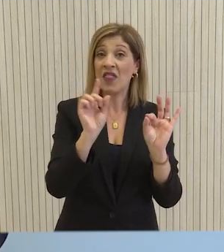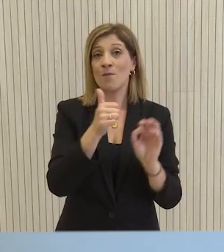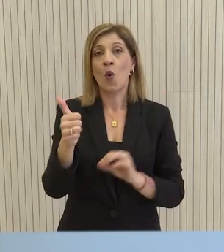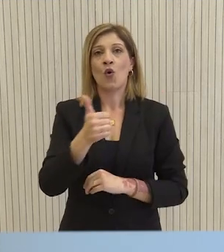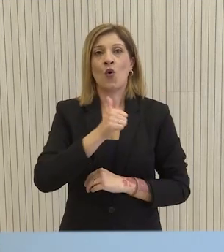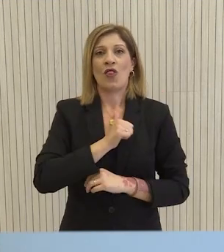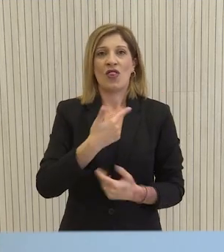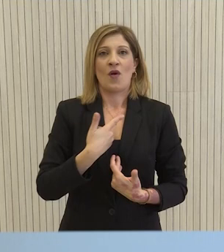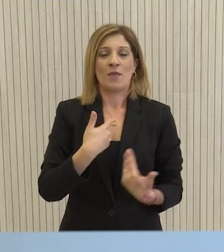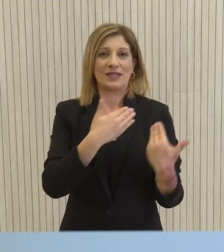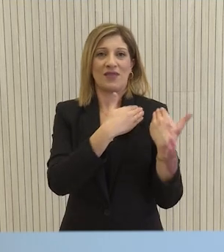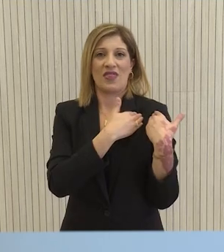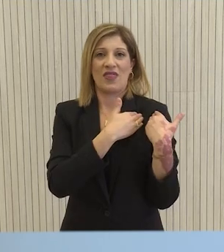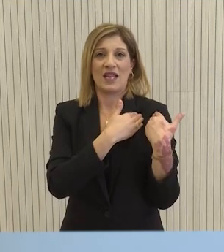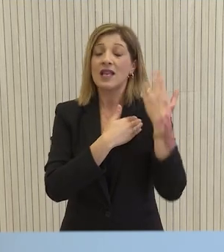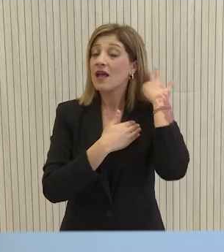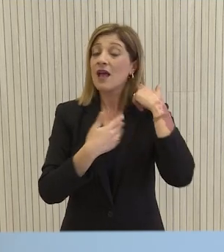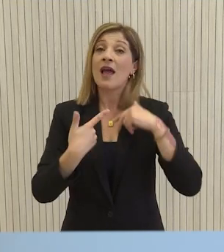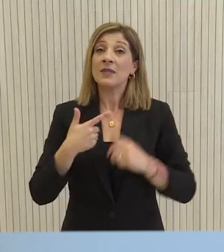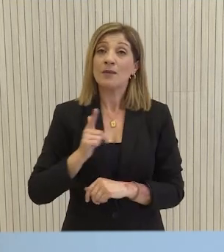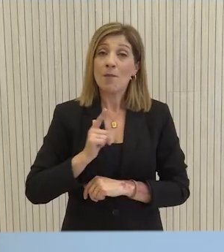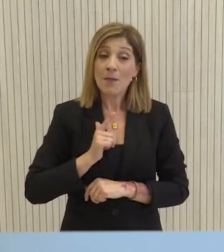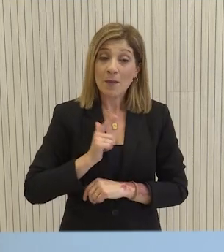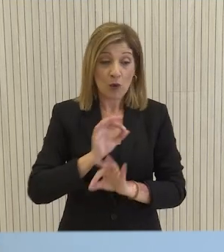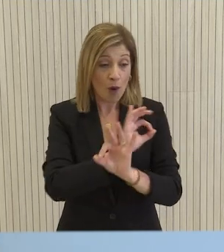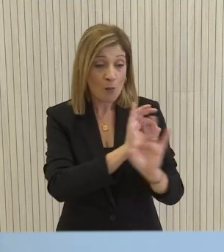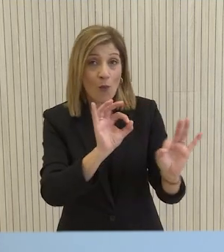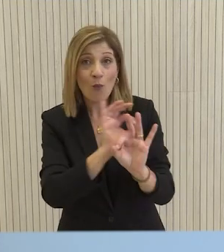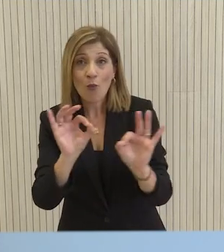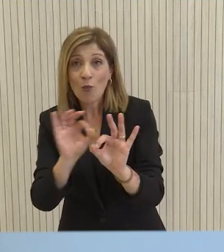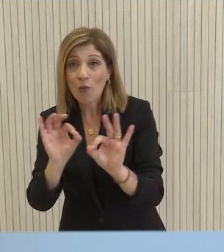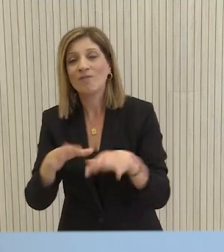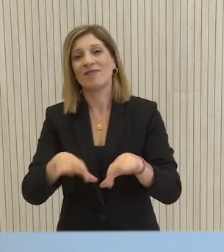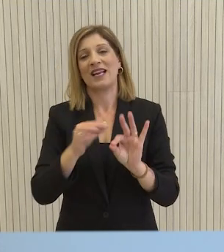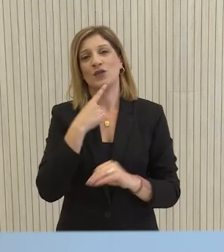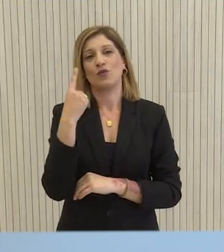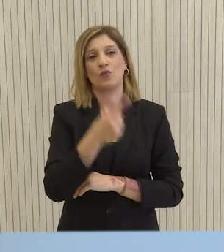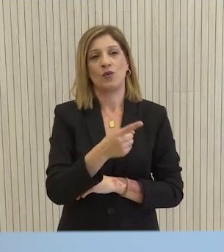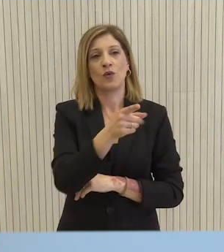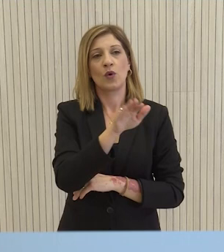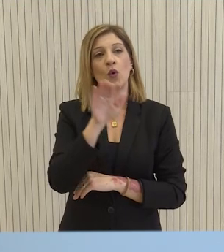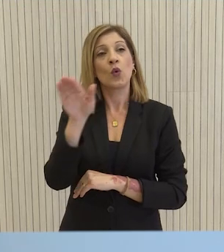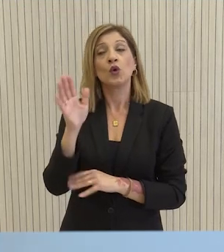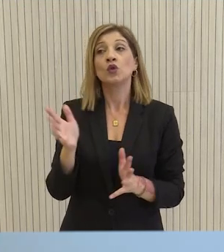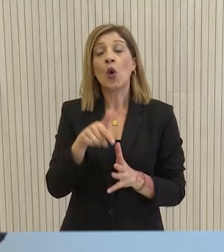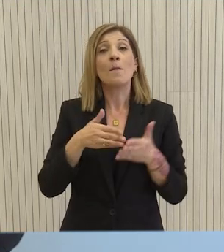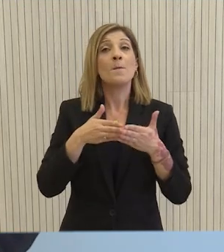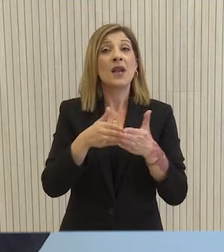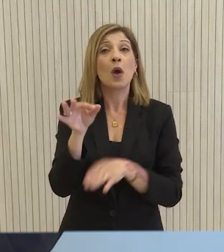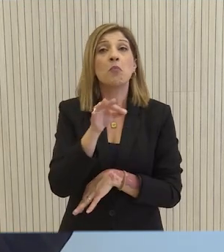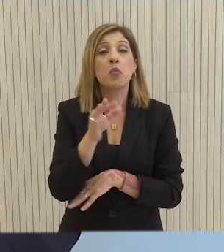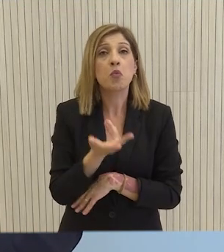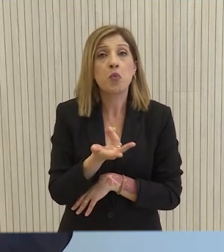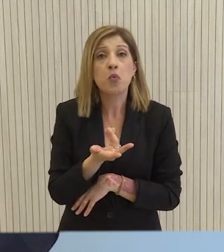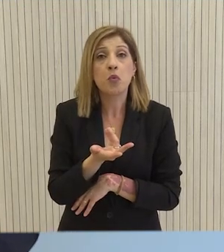μας αρμοδιότητα. Αντιλαμβάνεστε ότι αναμένουμε τις συνθήκες να το επιτρέψουν για να μπορεί να τεθεί σε εφαρμογή. Πού βρίσκεται το πλοίο?